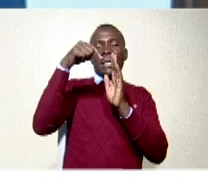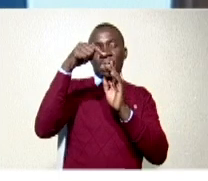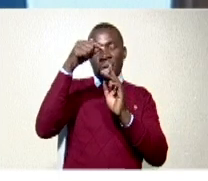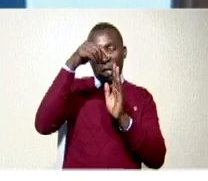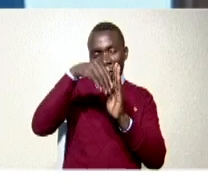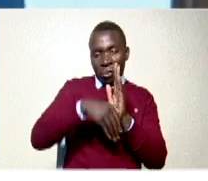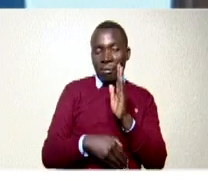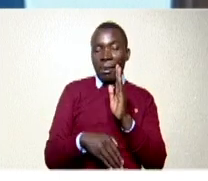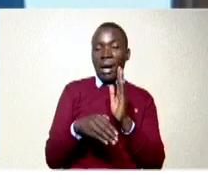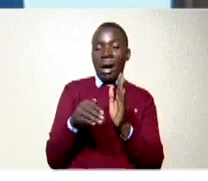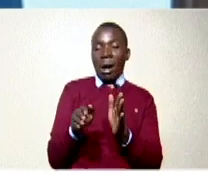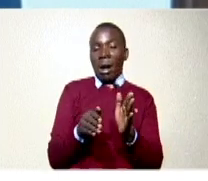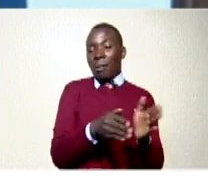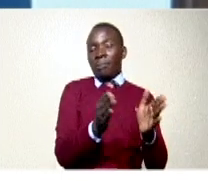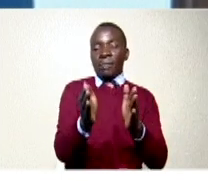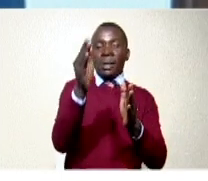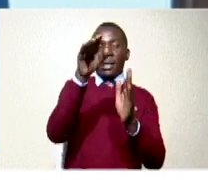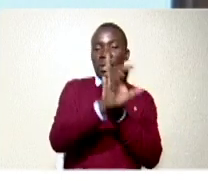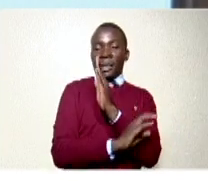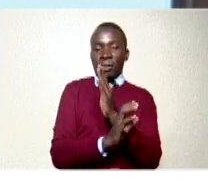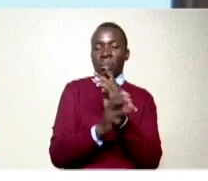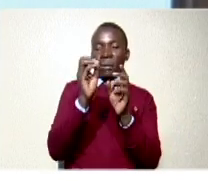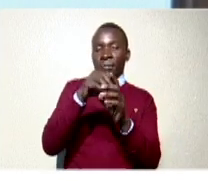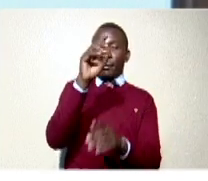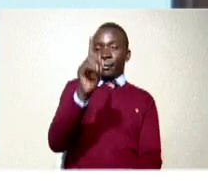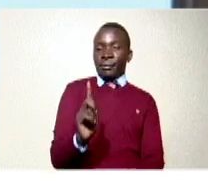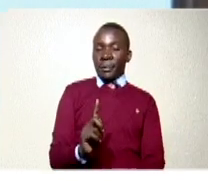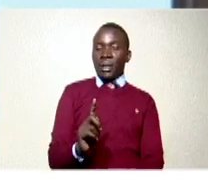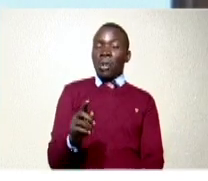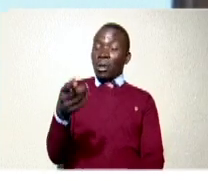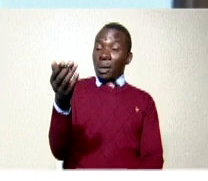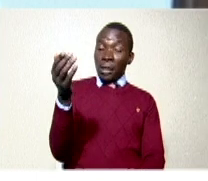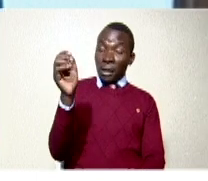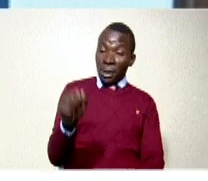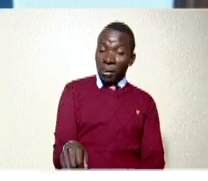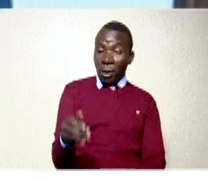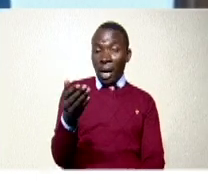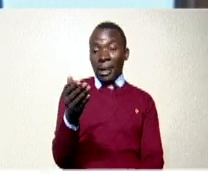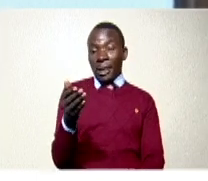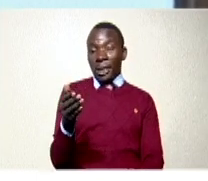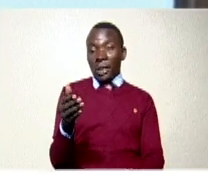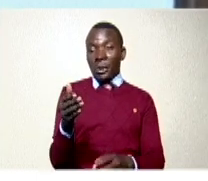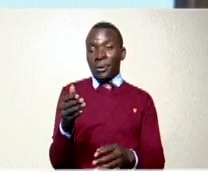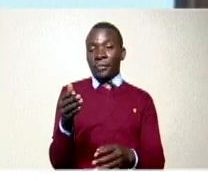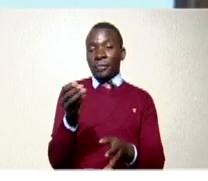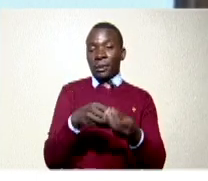kirimo hari nk'umucuruzi wampaye urugero rw'uko ubundi yari 0.5